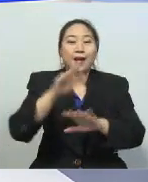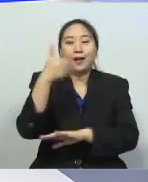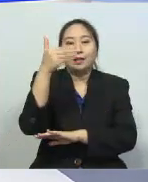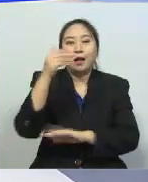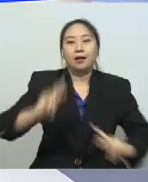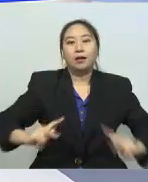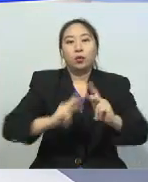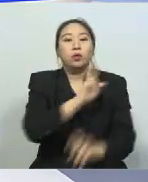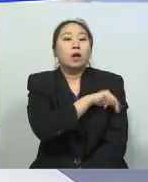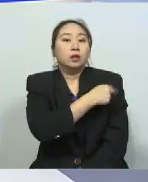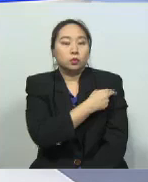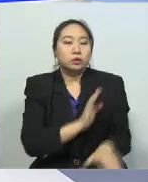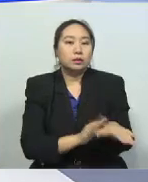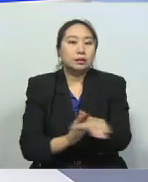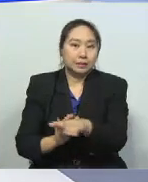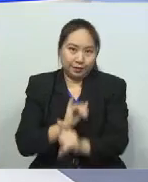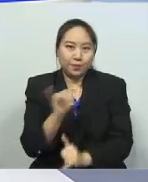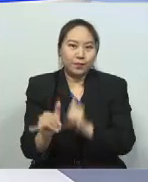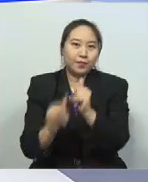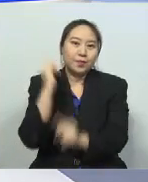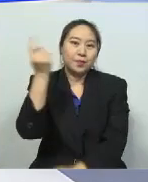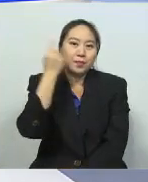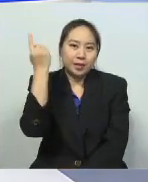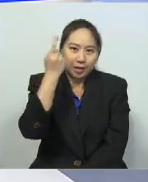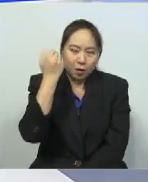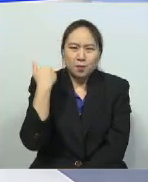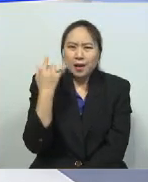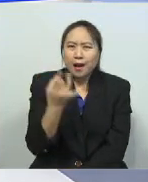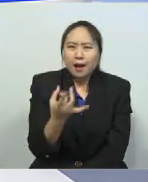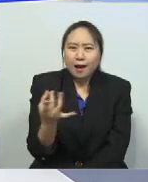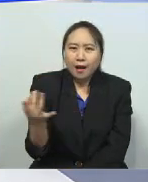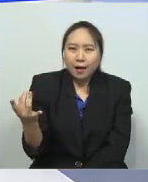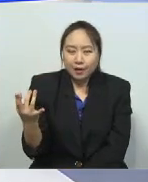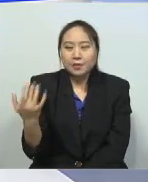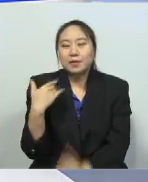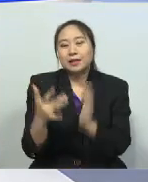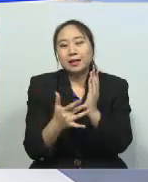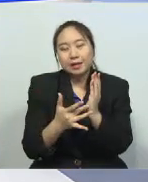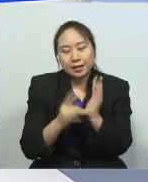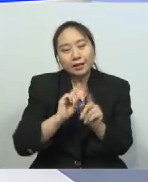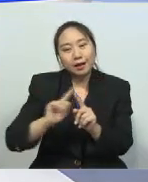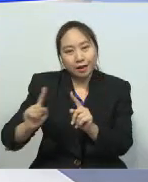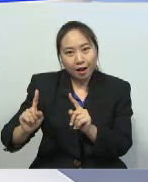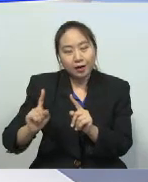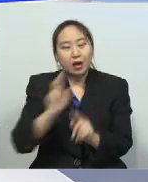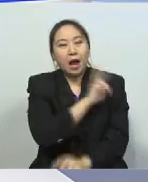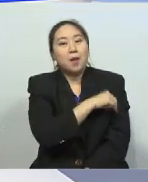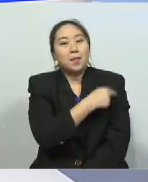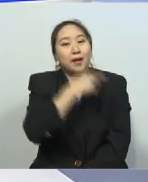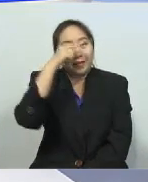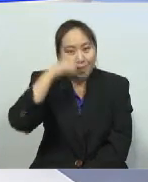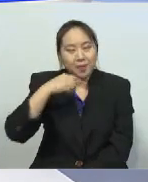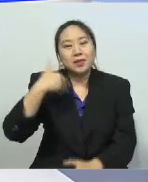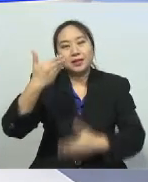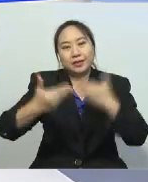ระทรวงสาธารณสุขก็เชิญชวนประชาชนไปเที่ยวงานนี้ไปในงานเนี่ยมีอะไรบ้างนะคะเขาจะนำนวัตกรรมระดับชาติด้านการแพทย์แผนไท